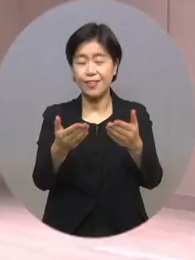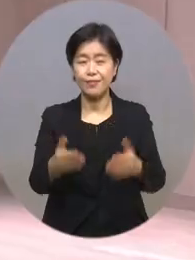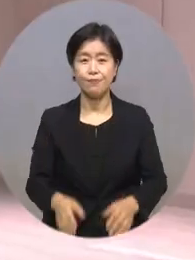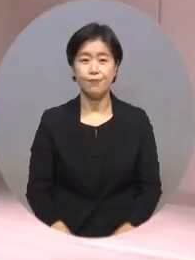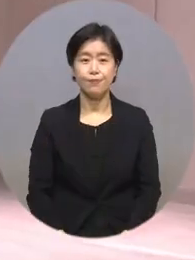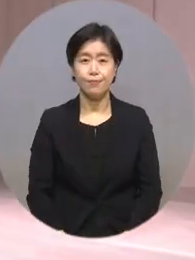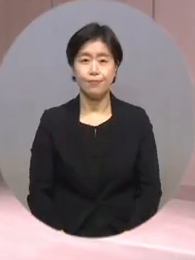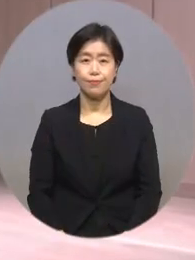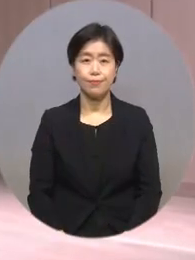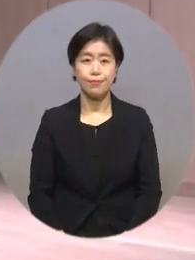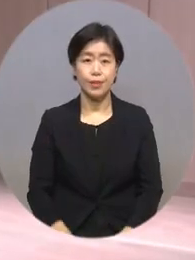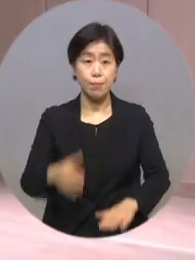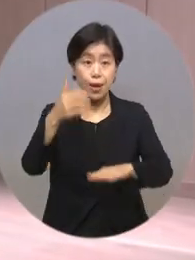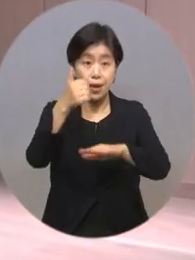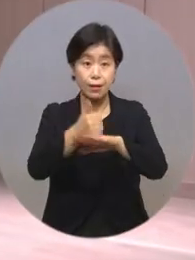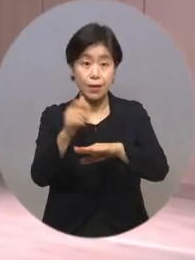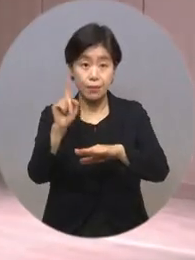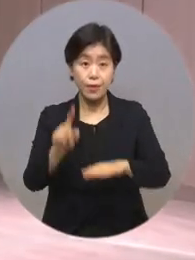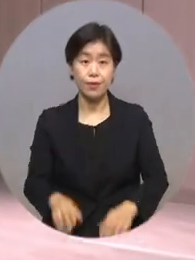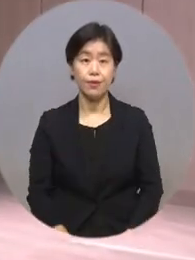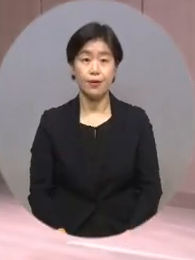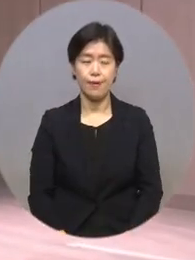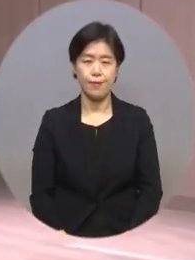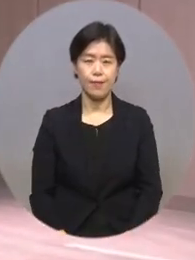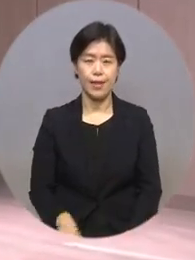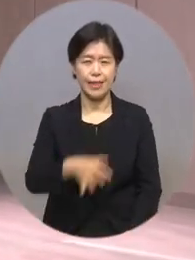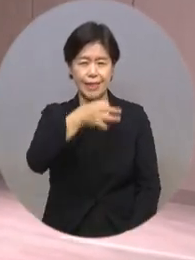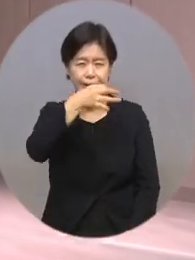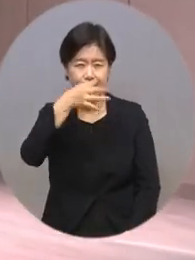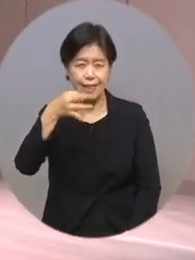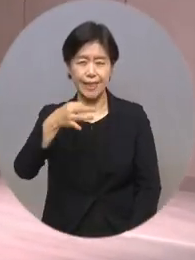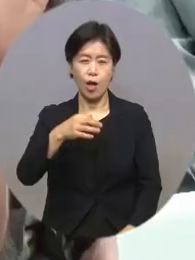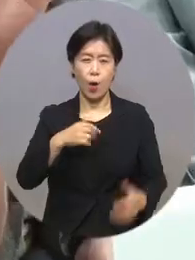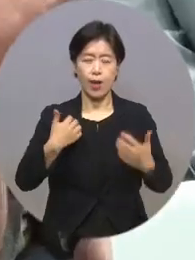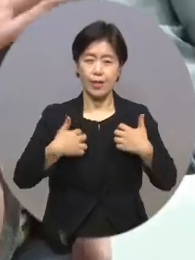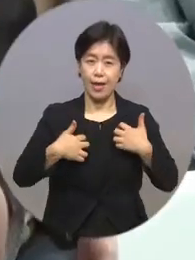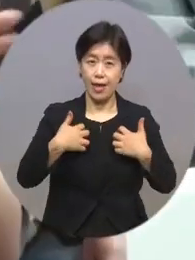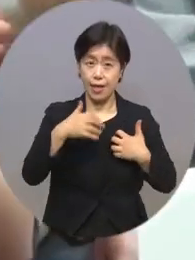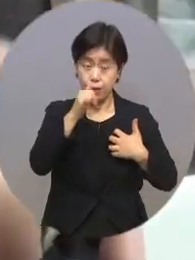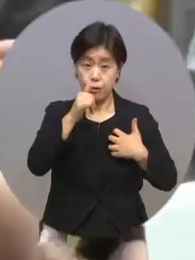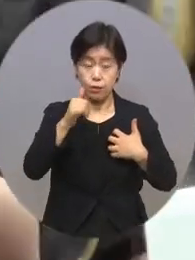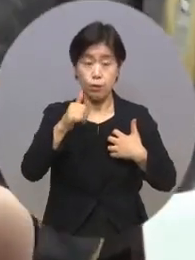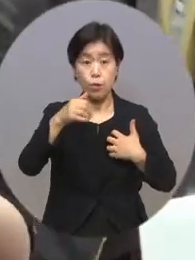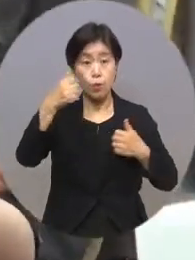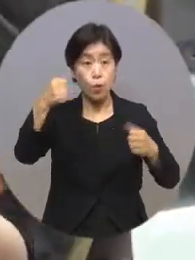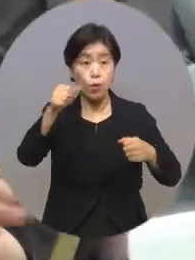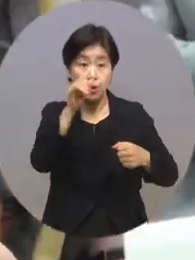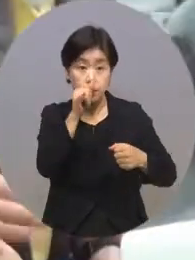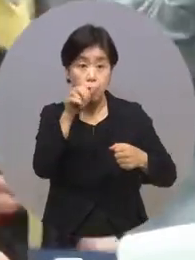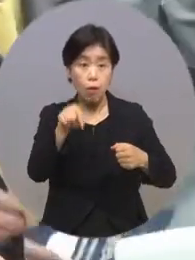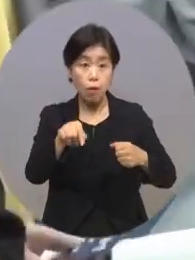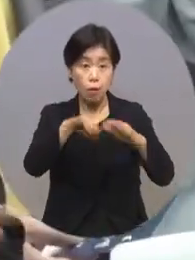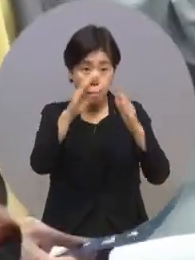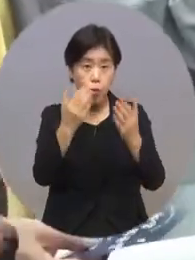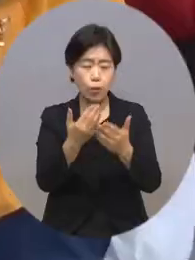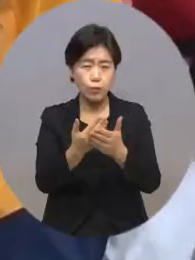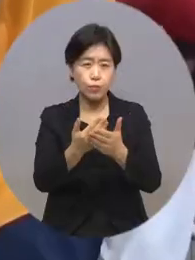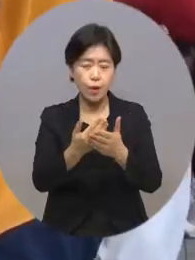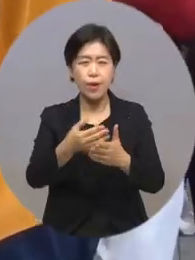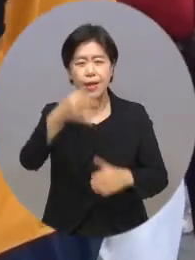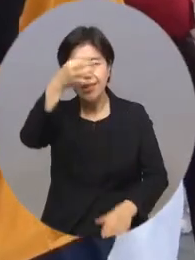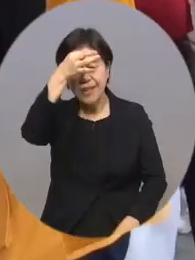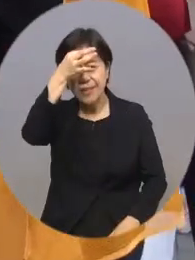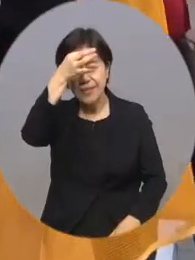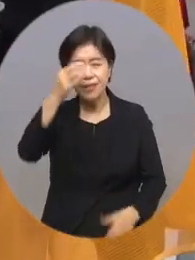하겠습니다. 축제의 마지막을 장식하는 신나고 품격 있는 공연 또한 참가자 모두의 재능 기부였습니다.